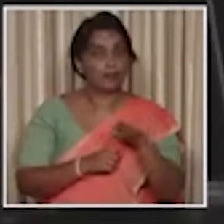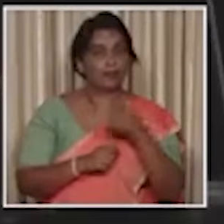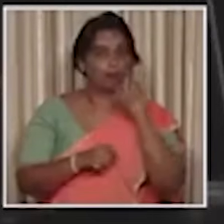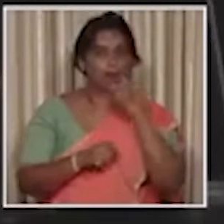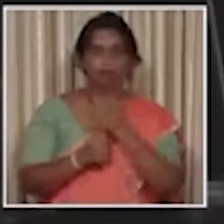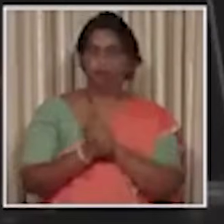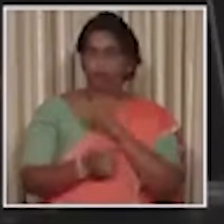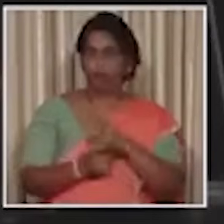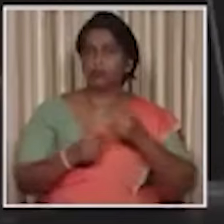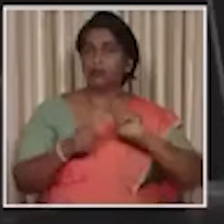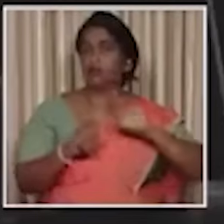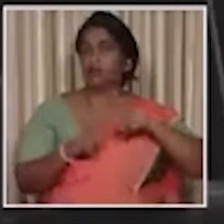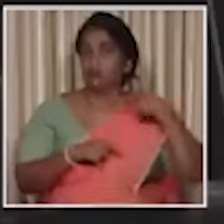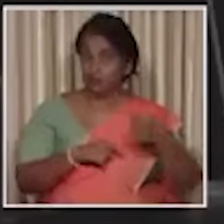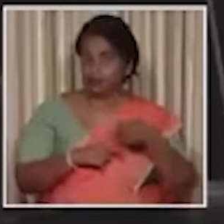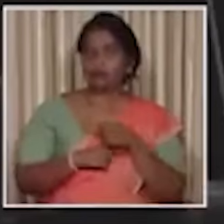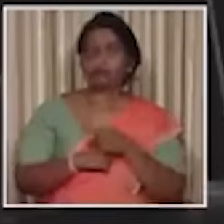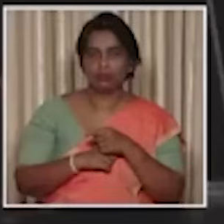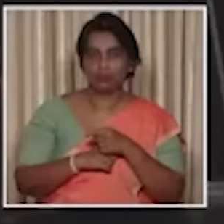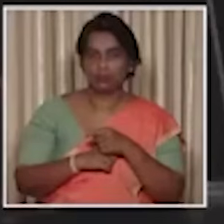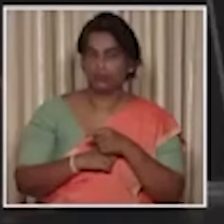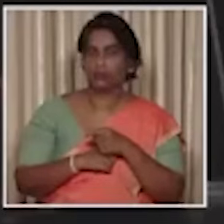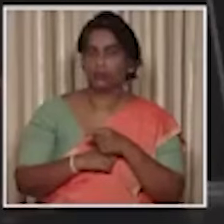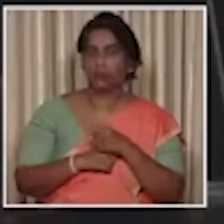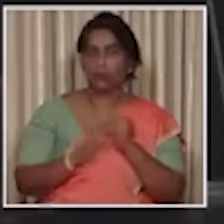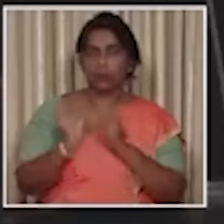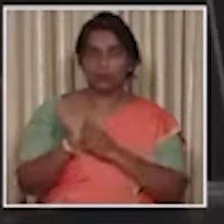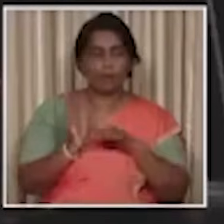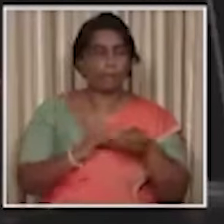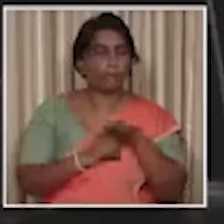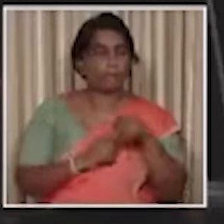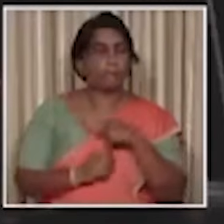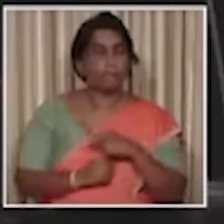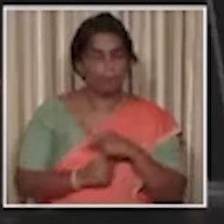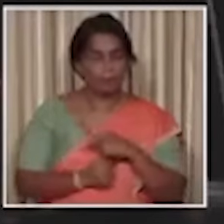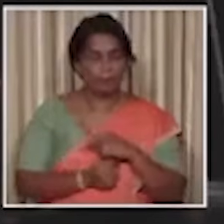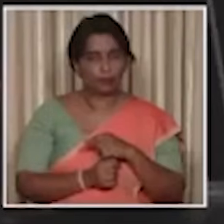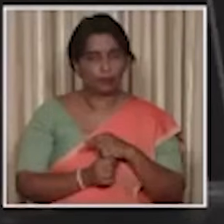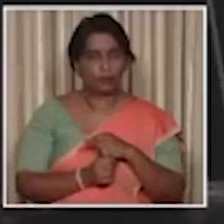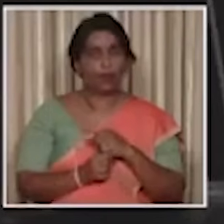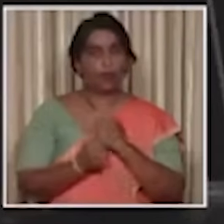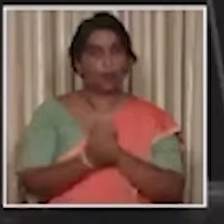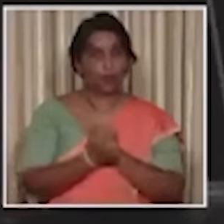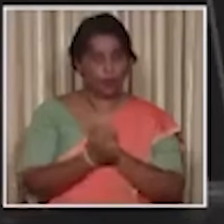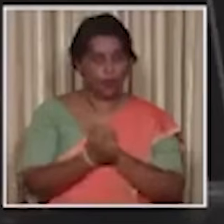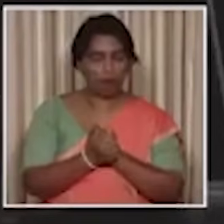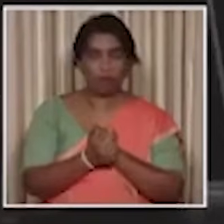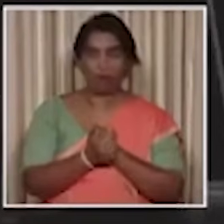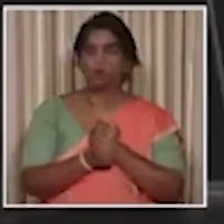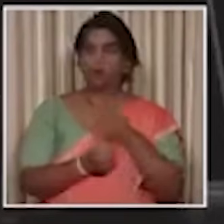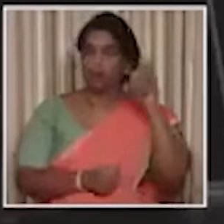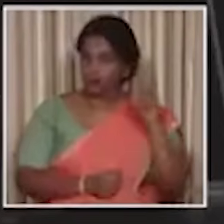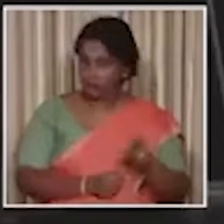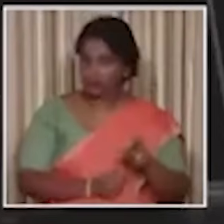2023 11/11 திங்கட்கிழமை காலை 7 மணியளவில் முழங்காவில் துயிலும் இல்லத்தின் முன்பாக முழங்காவில் போலீஸ் நிலையத்தைச் சேர்ந்த போலீசார் ஒருவர் என்னை